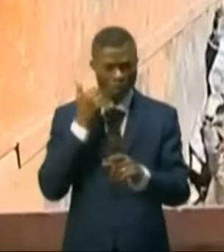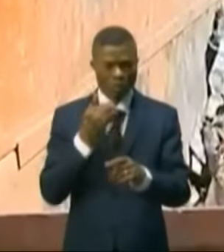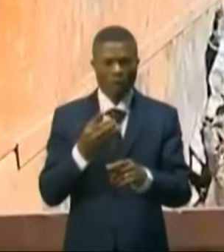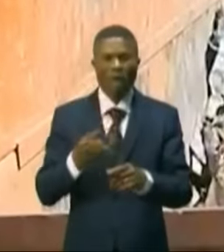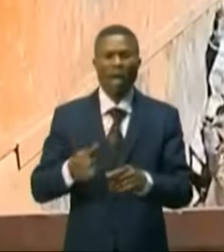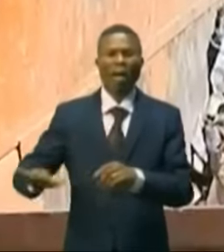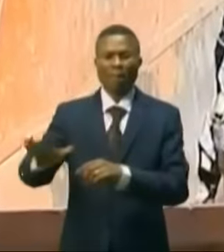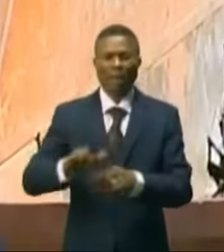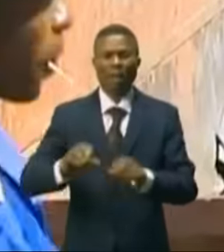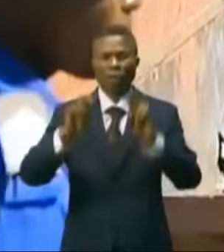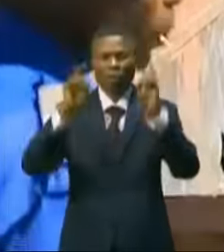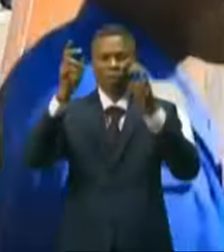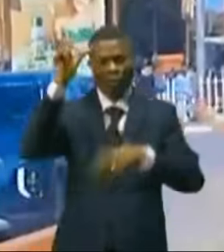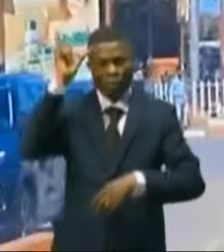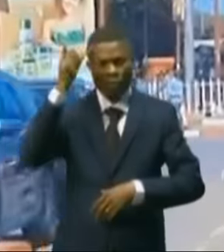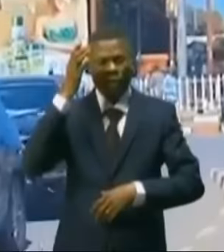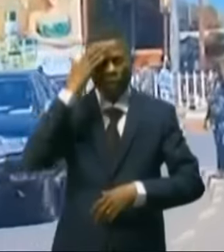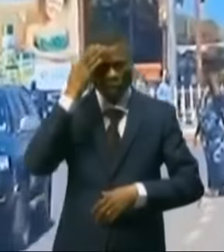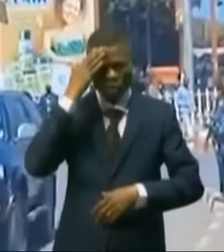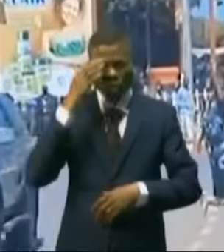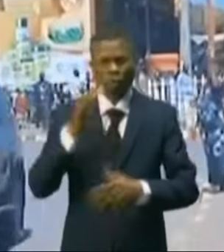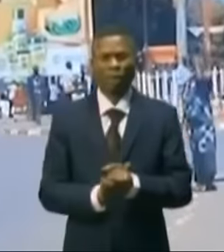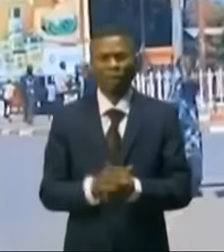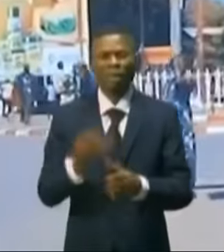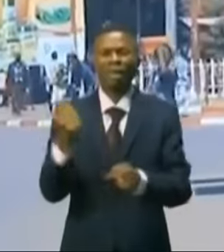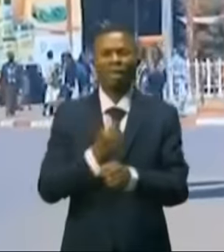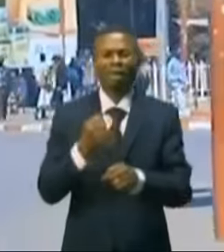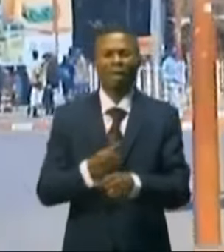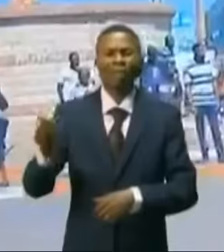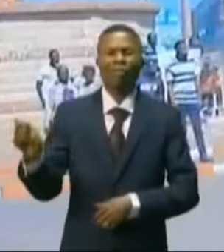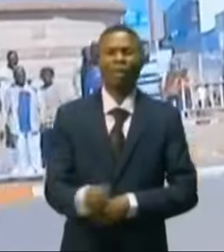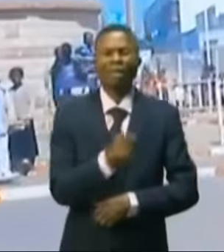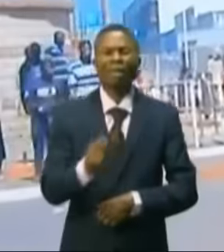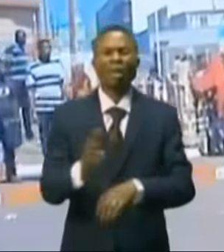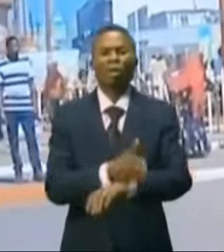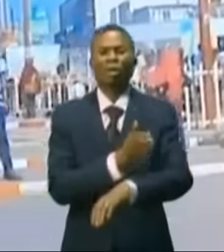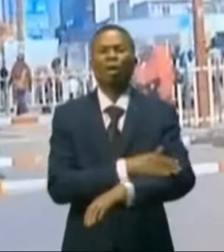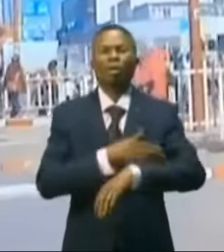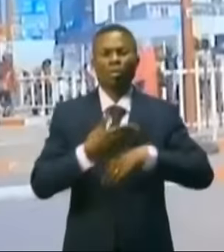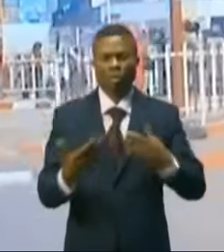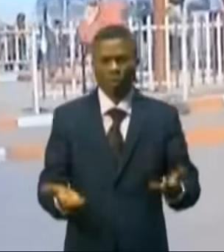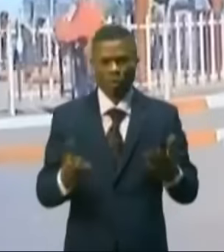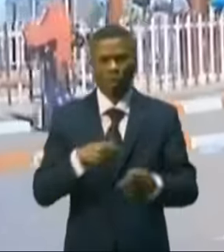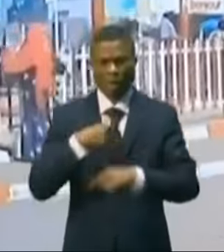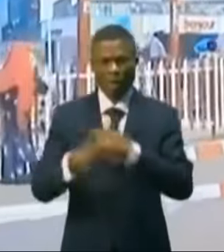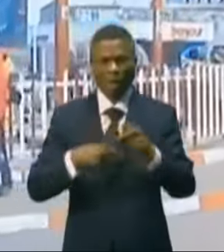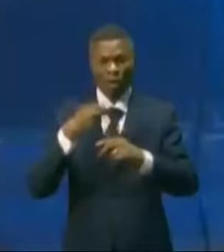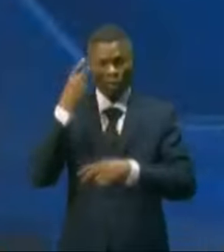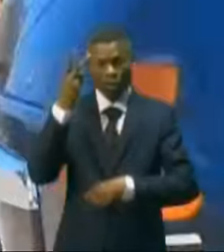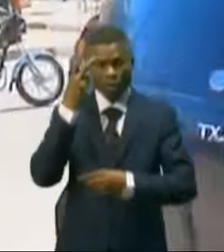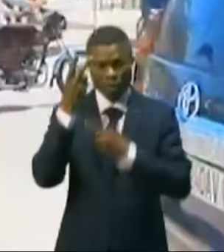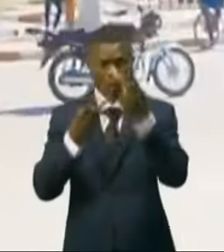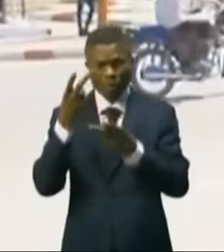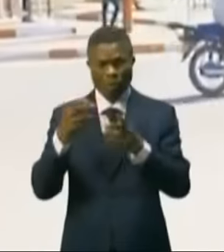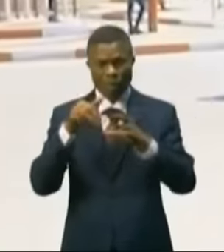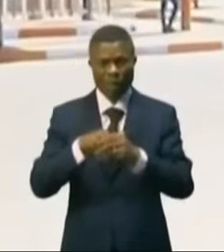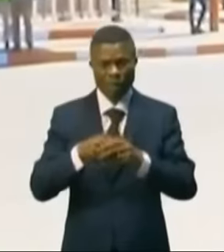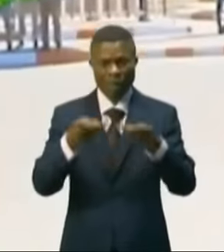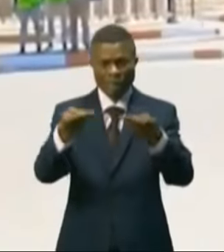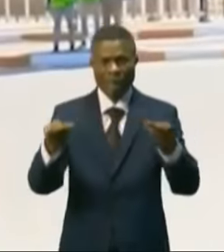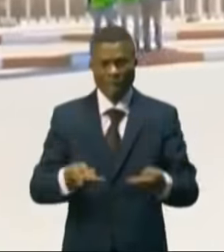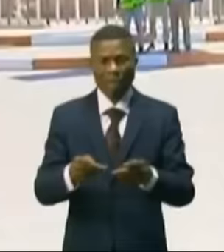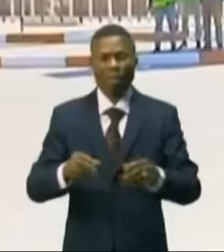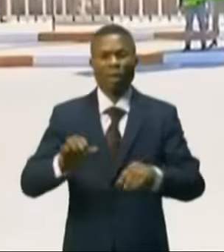recoins du centre-ville pour s'enquérir du déroulement des travaux d'assainissement. Elle a débuté sa visite d'itinérance au niveau de la place de la